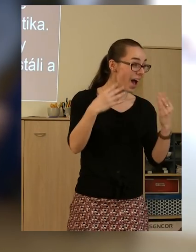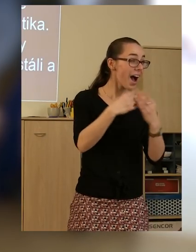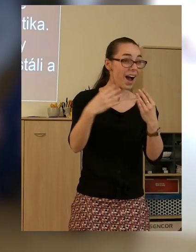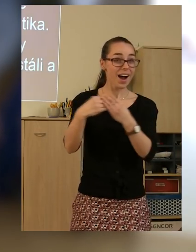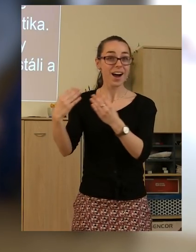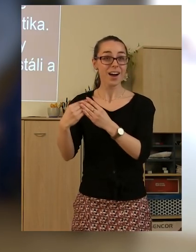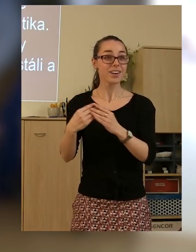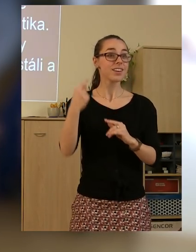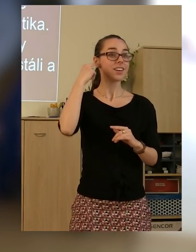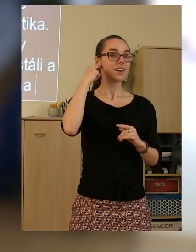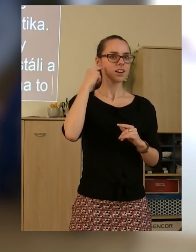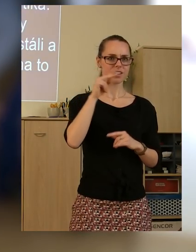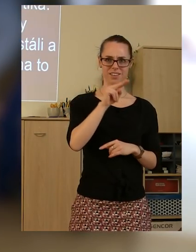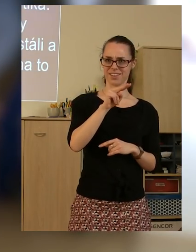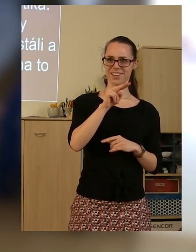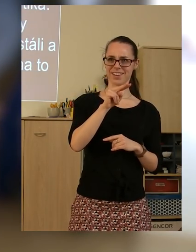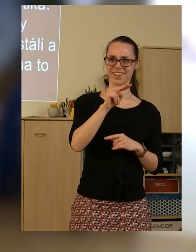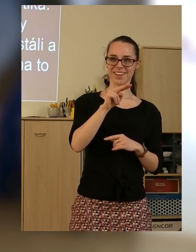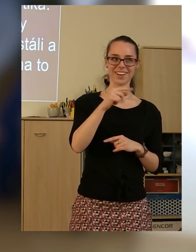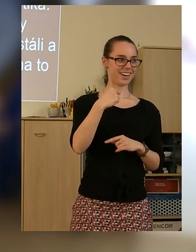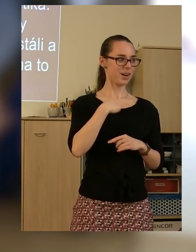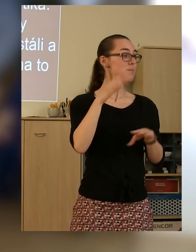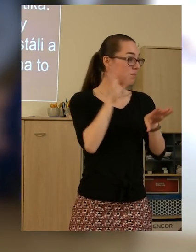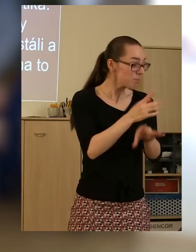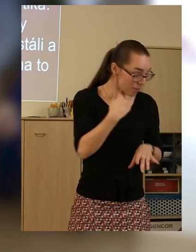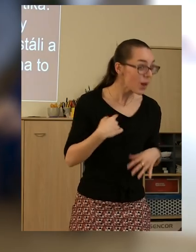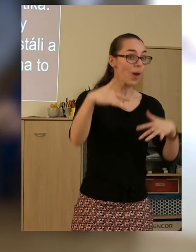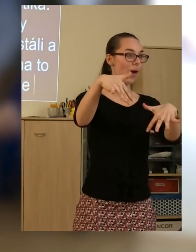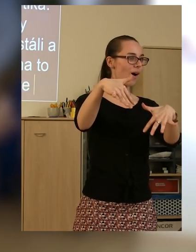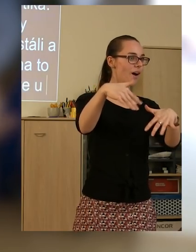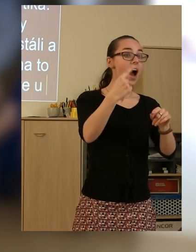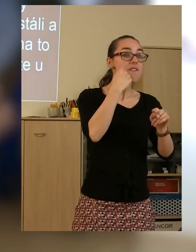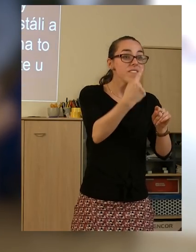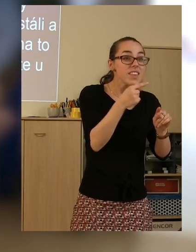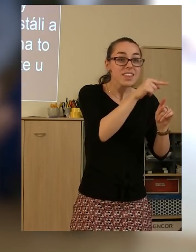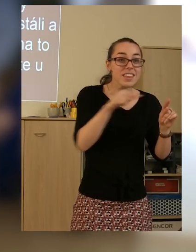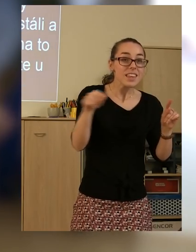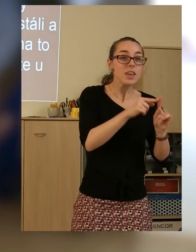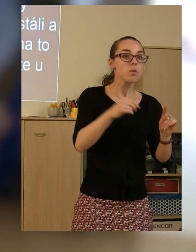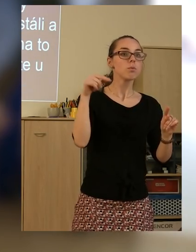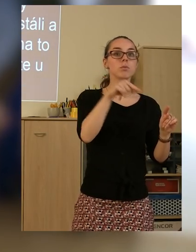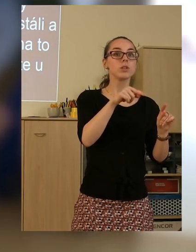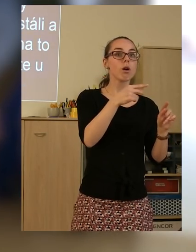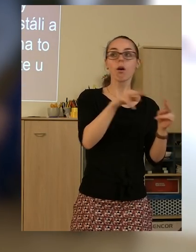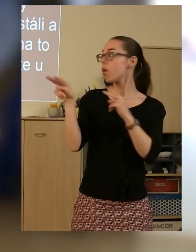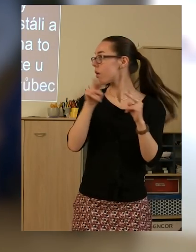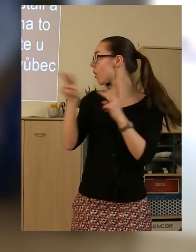A teď na to koukáte, máte to štěstí, že jste u toho. Vidíte, že nikdo na něj vůbec